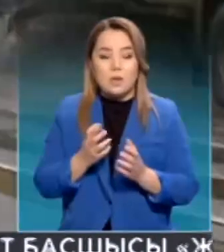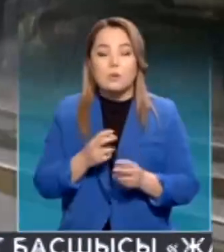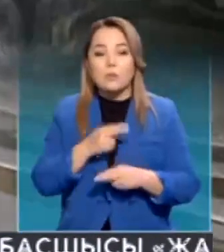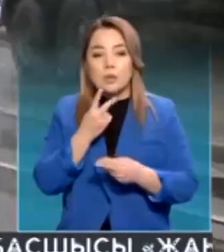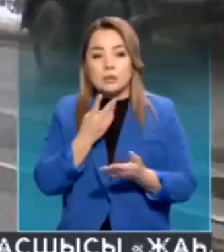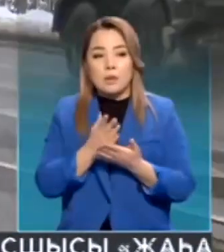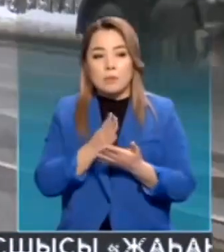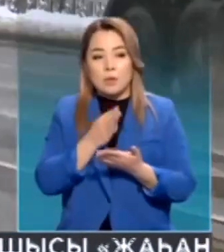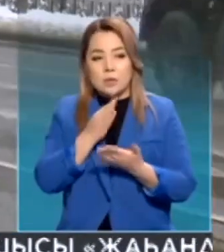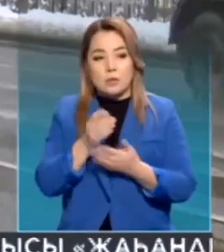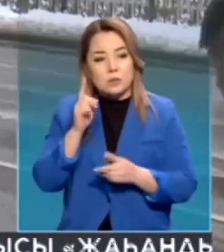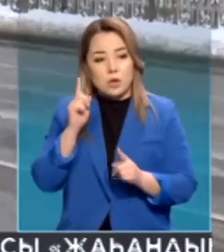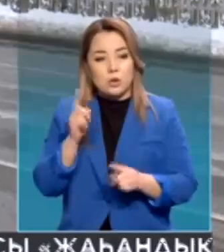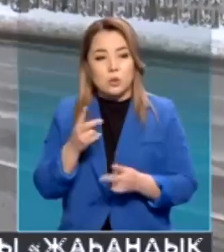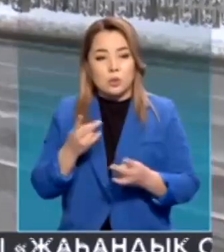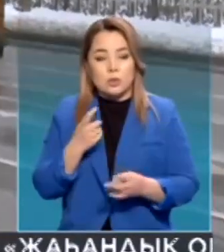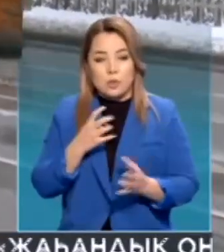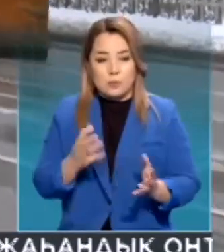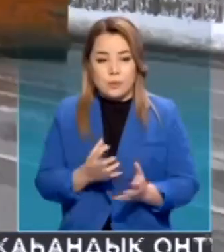керек.